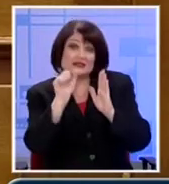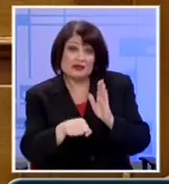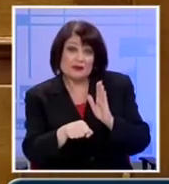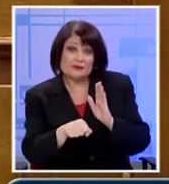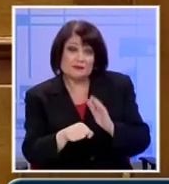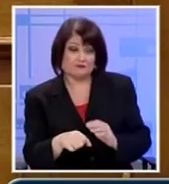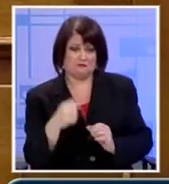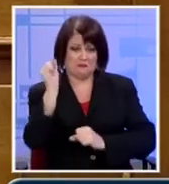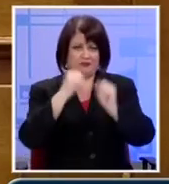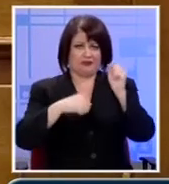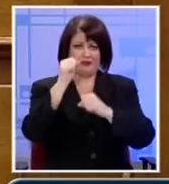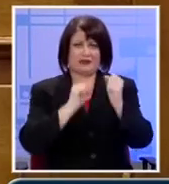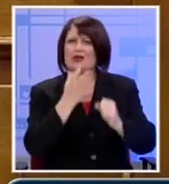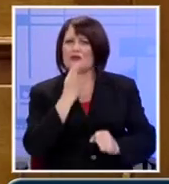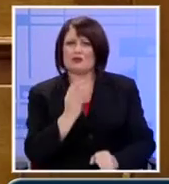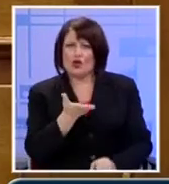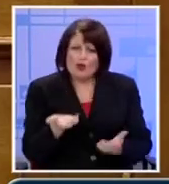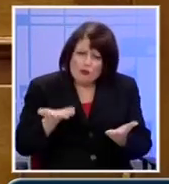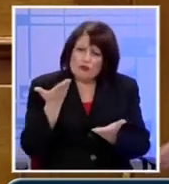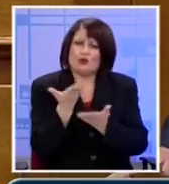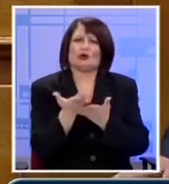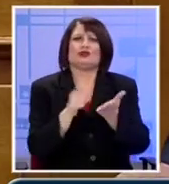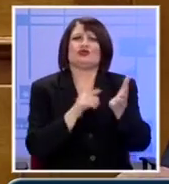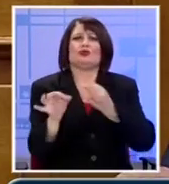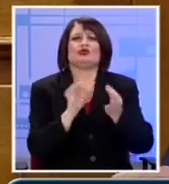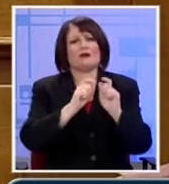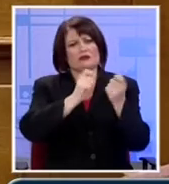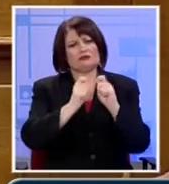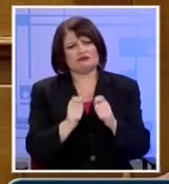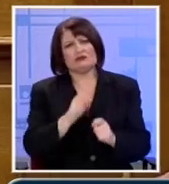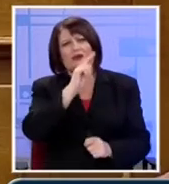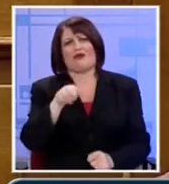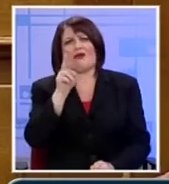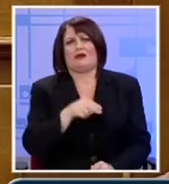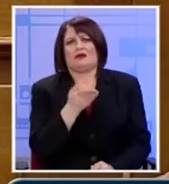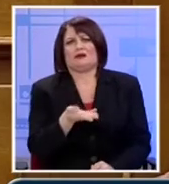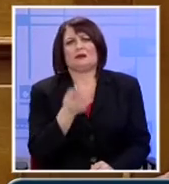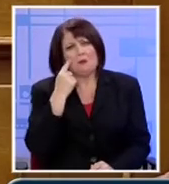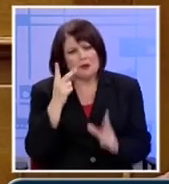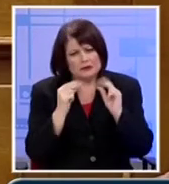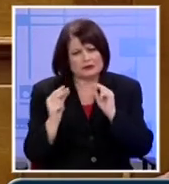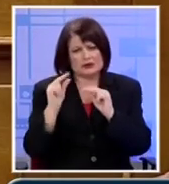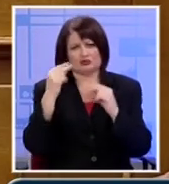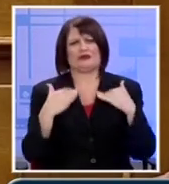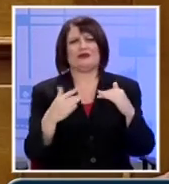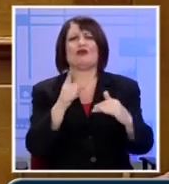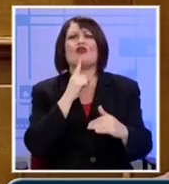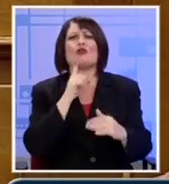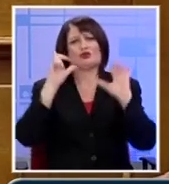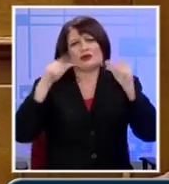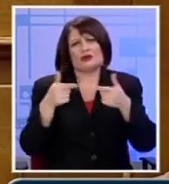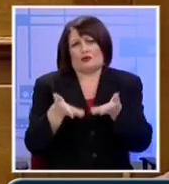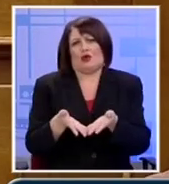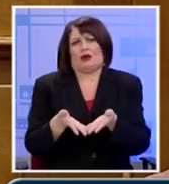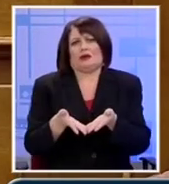Αφού διαφωνείτε τόσο πολύ, γιατί δεν φαίνεται μια πρόταση νόμου για την τροποποίηση ή την κατάργησή του να τη συζητήσουμε στη Βουλή όπως γίνεται στη